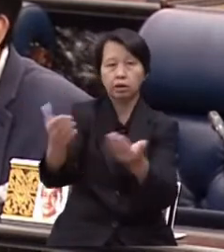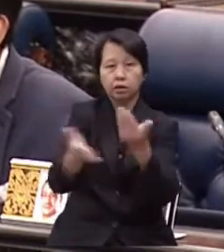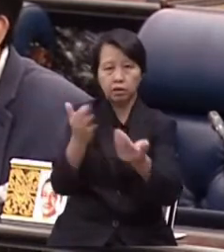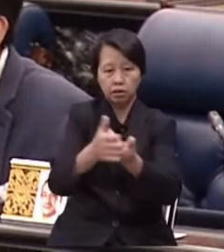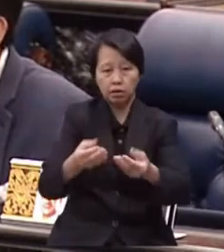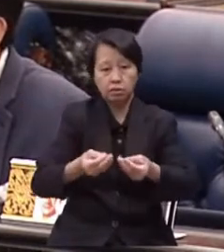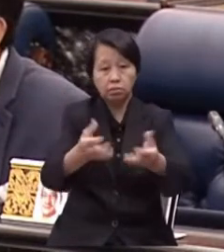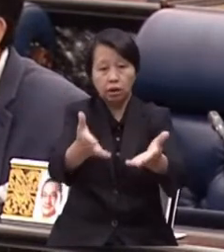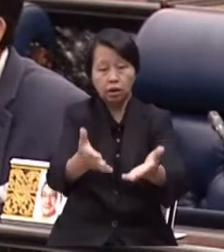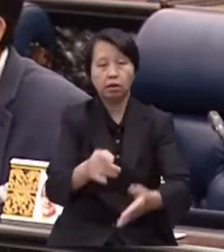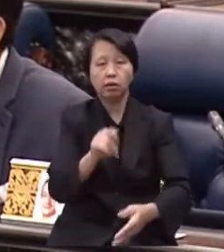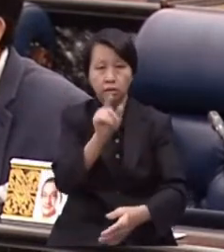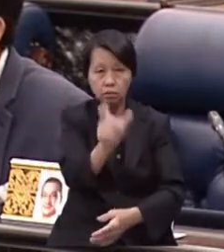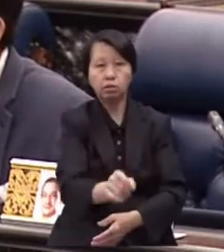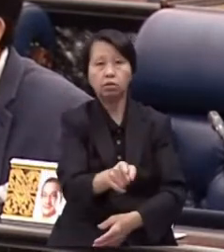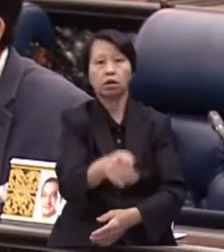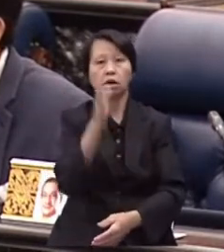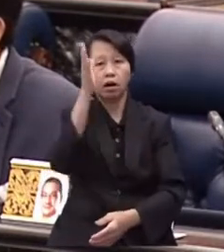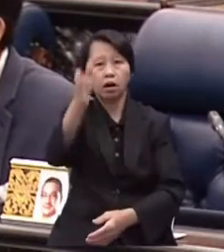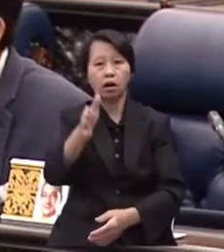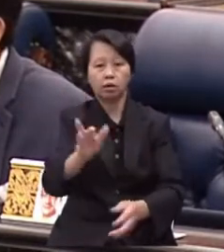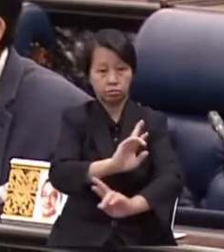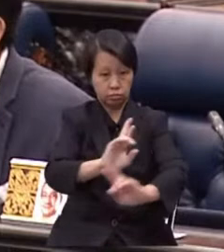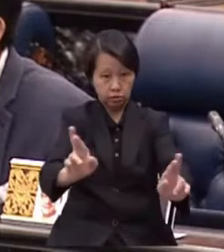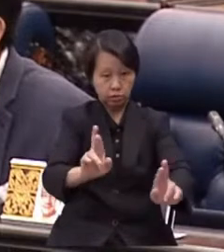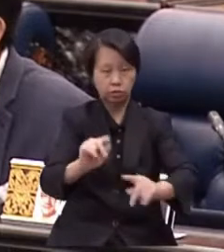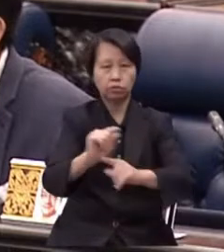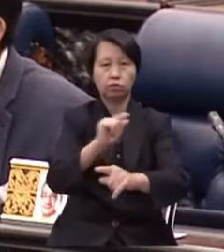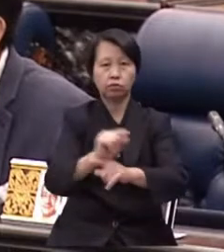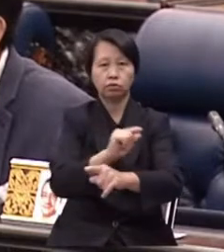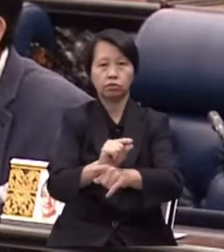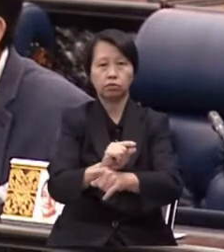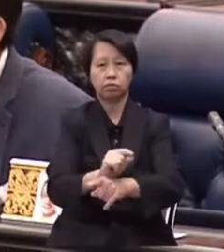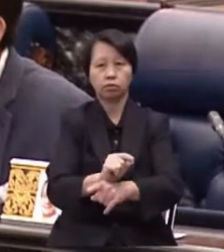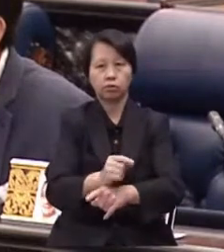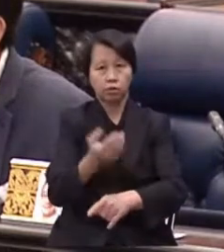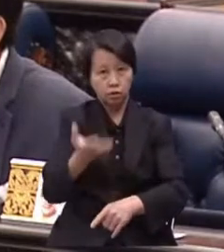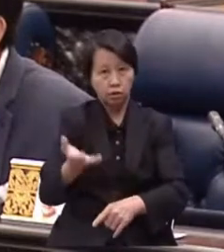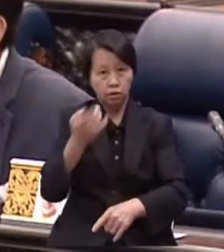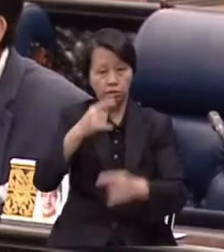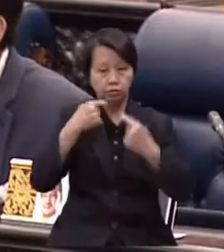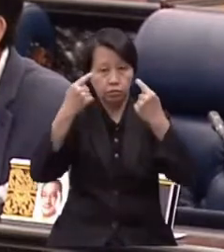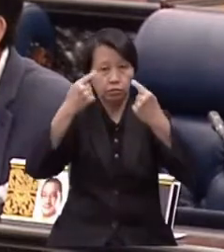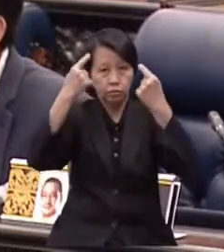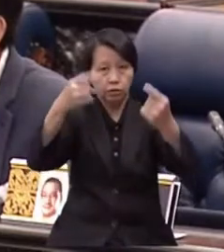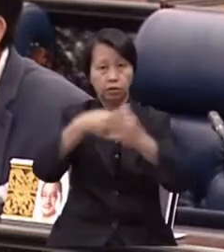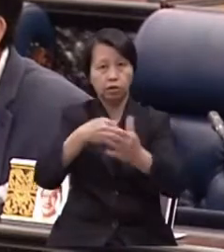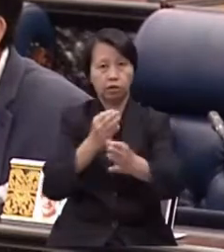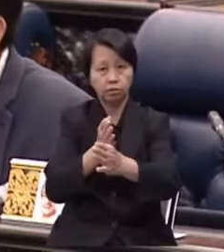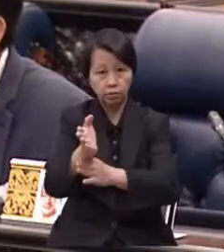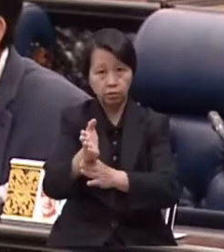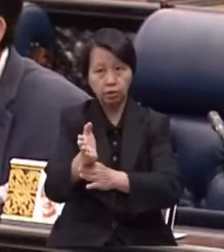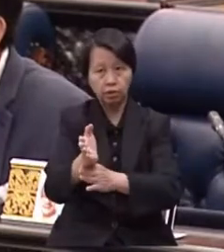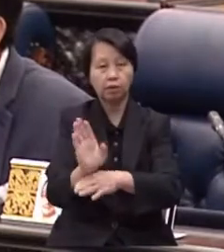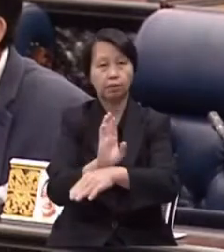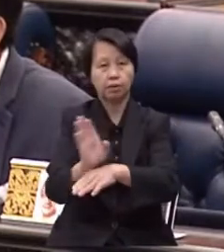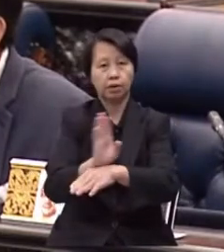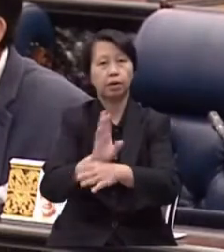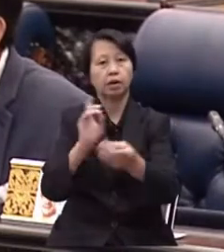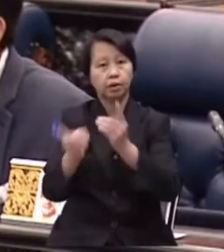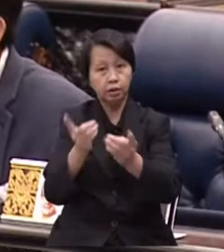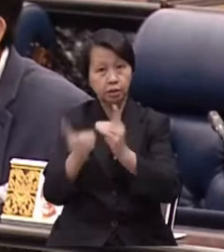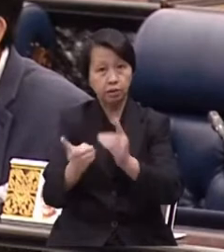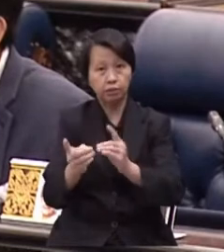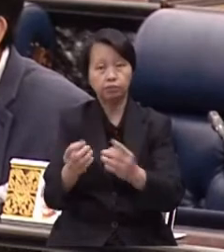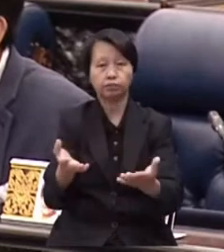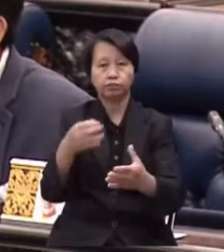kemudahan infrastruktur beliau akan bersedia untuk menggunakan investasi tersebut untuk berjaya dalam bidang penjagaan